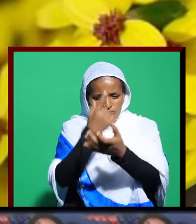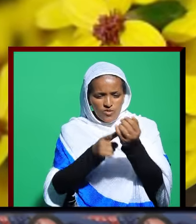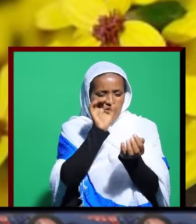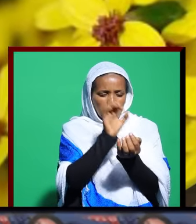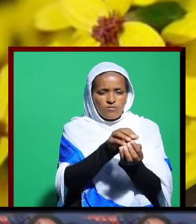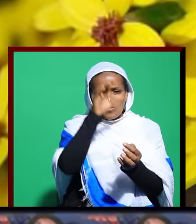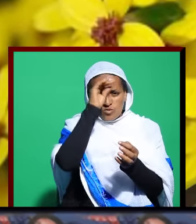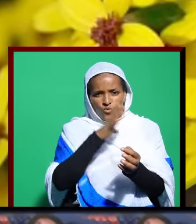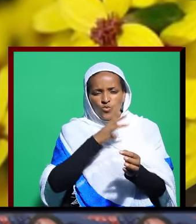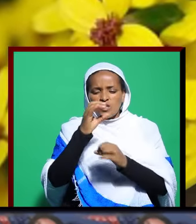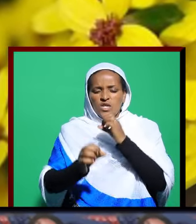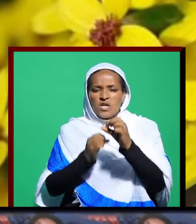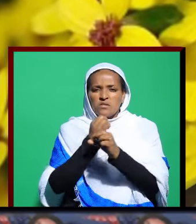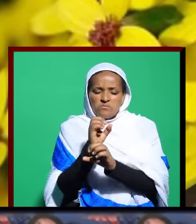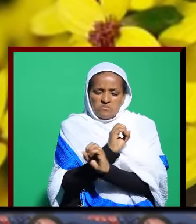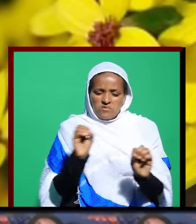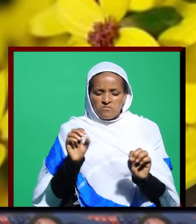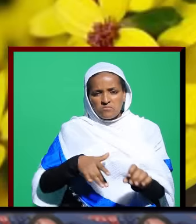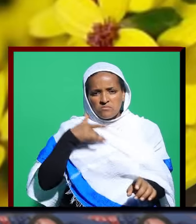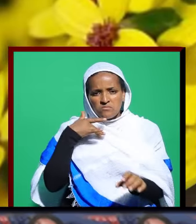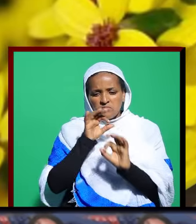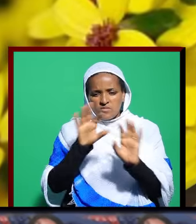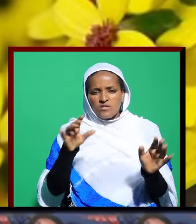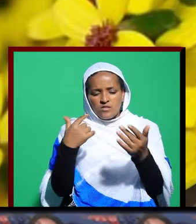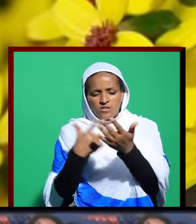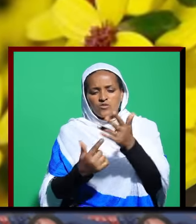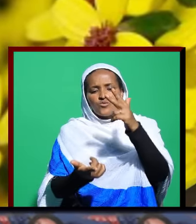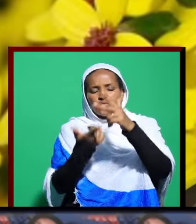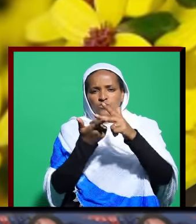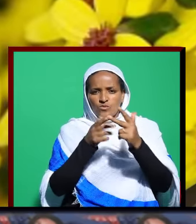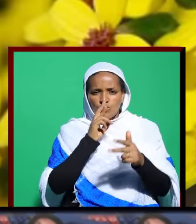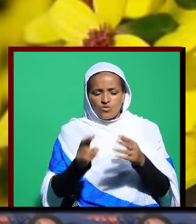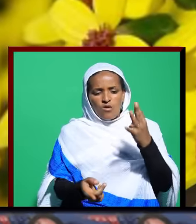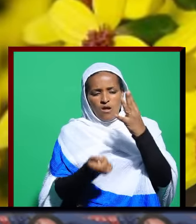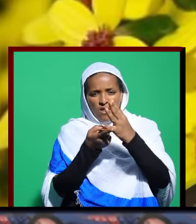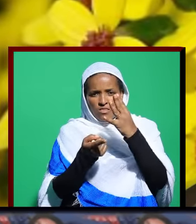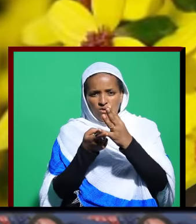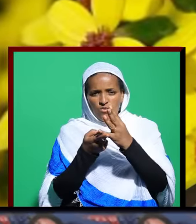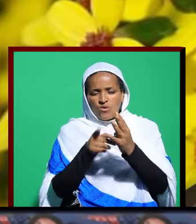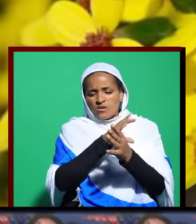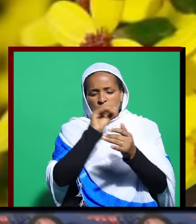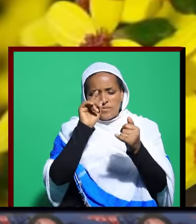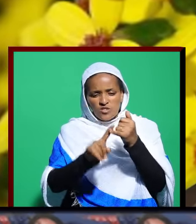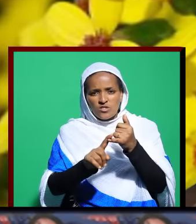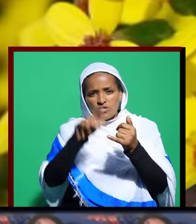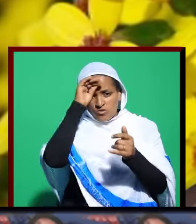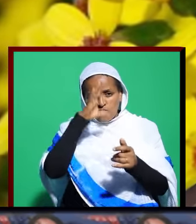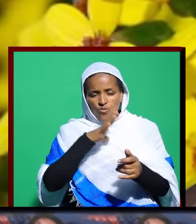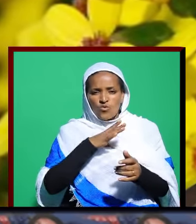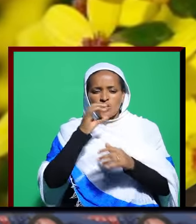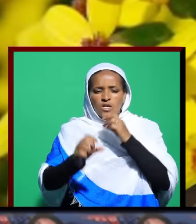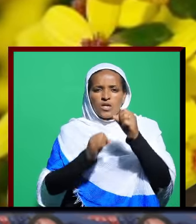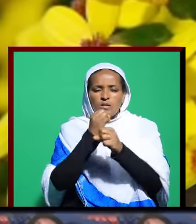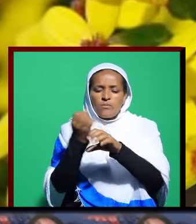ላይ ብቻ የተጠመዱ ሰዎች ለእድሜ ግድ የሌላቸው ሰዎች አሉ። እነዚህ ሶስተኛዎቹ ናቸው። አራተኛዎቹና